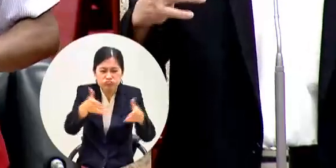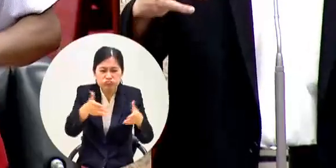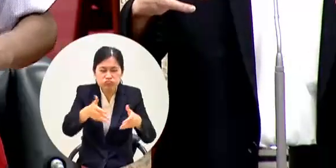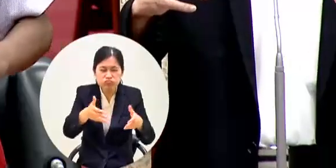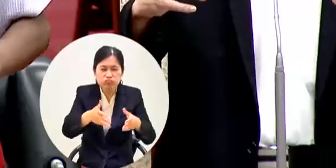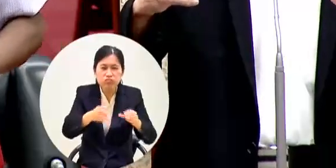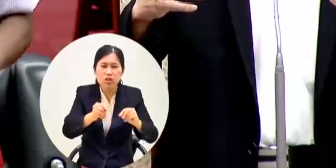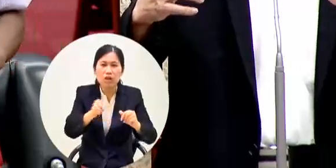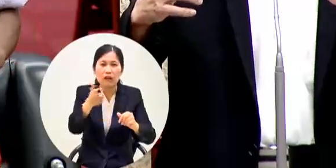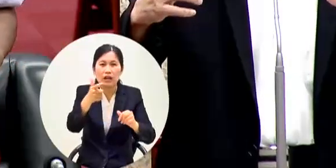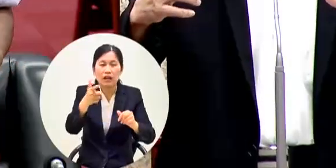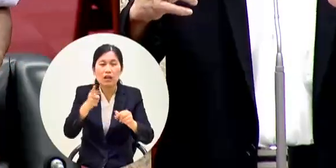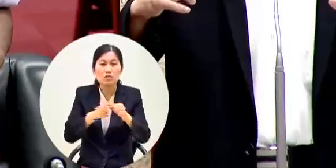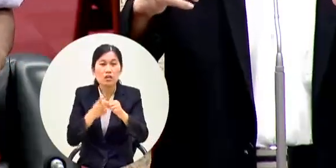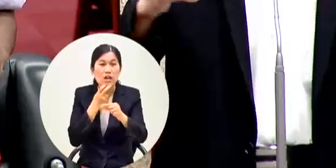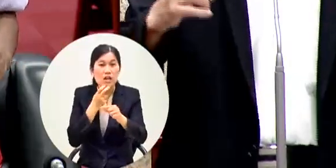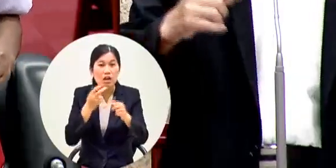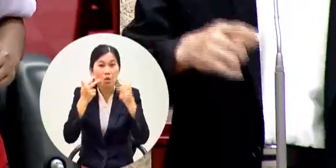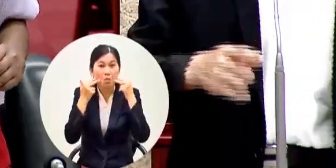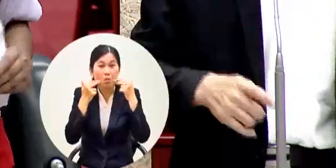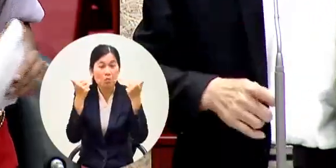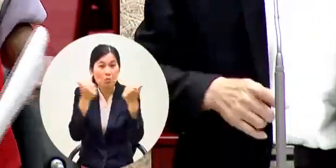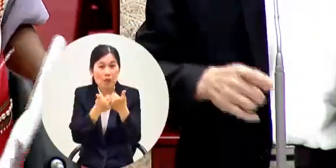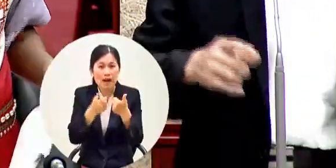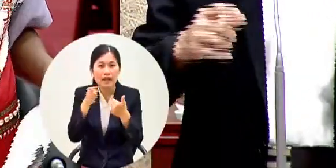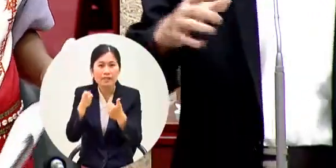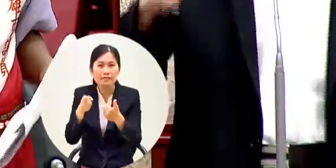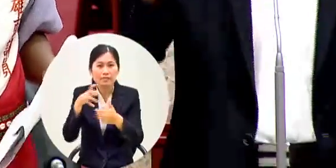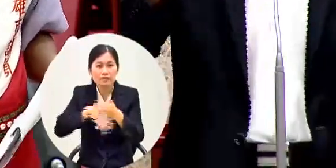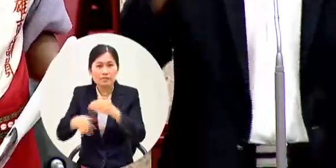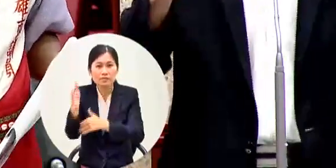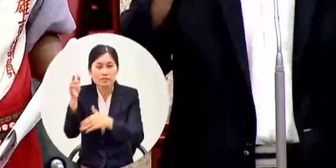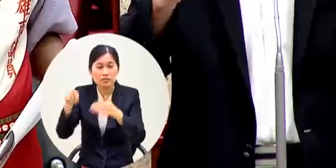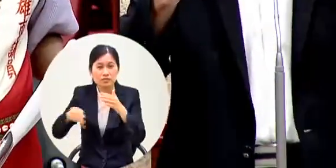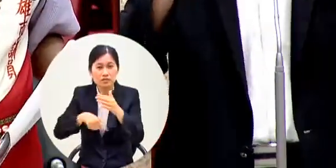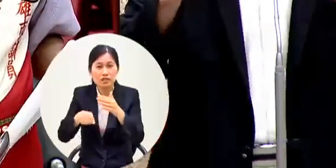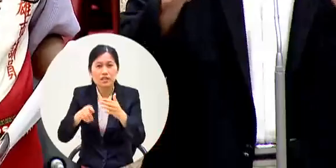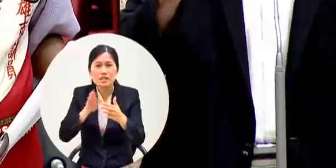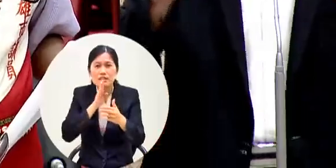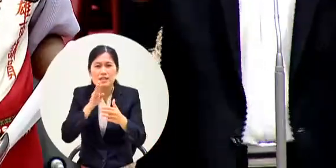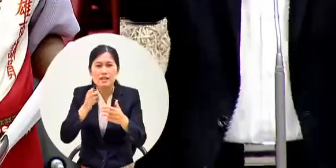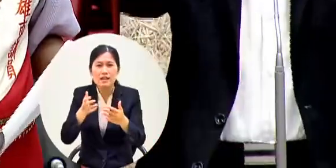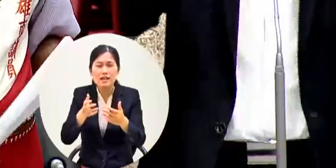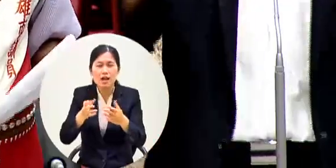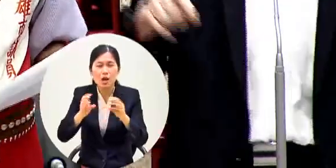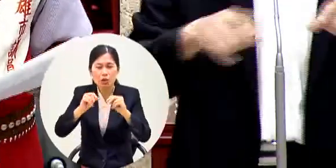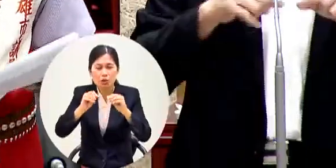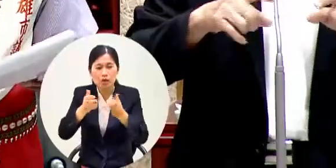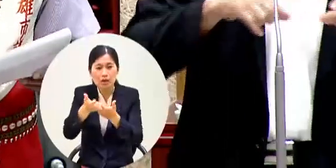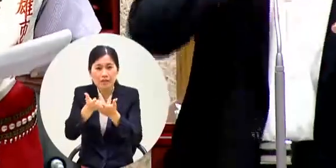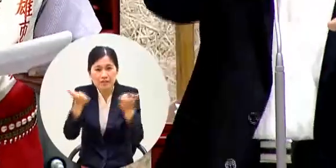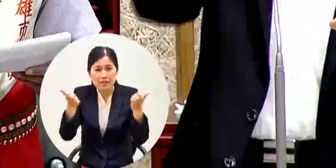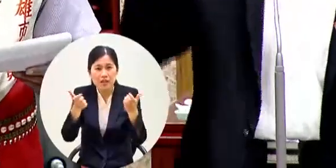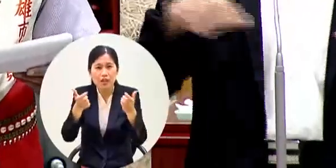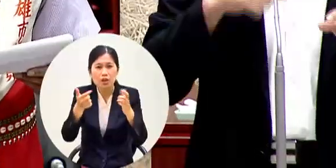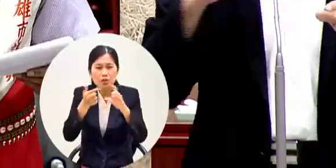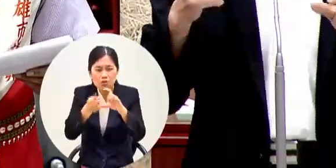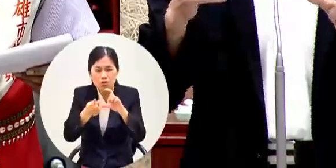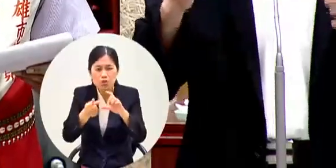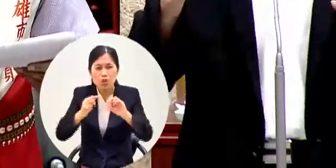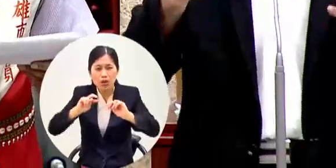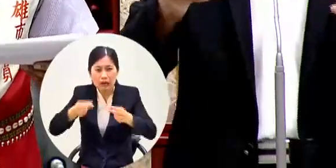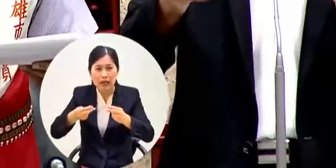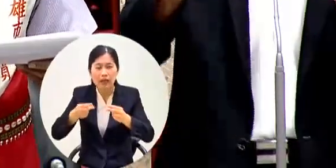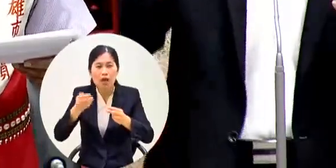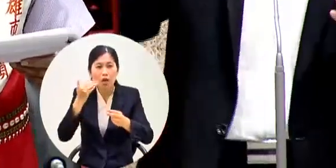的那个土地呢，它是合法的农舍，但是它的这个使用分区是山坡地保育区里面的农牧用地，它不是建